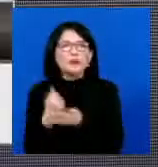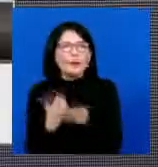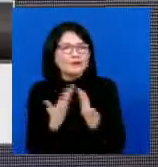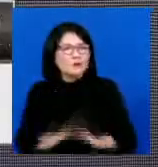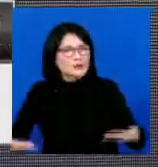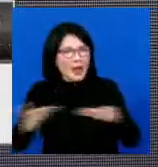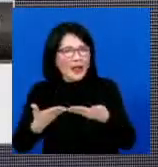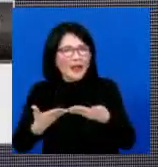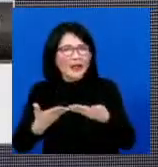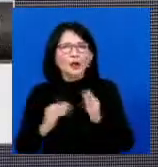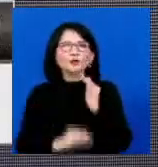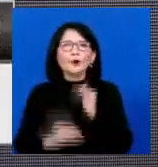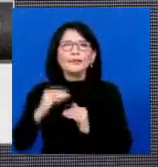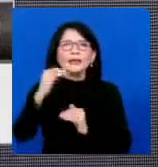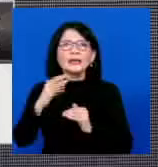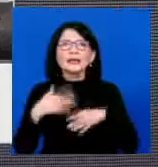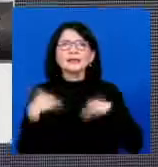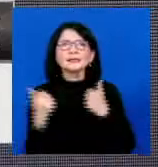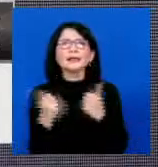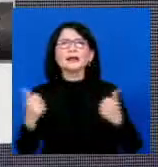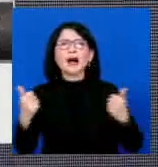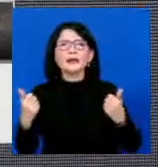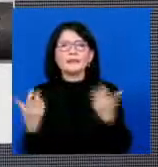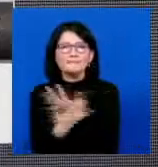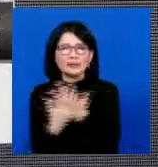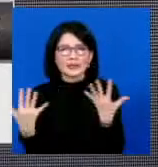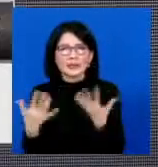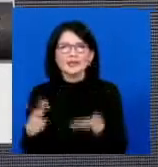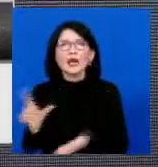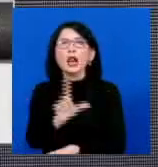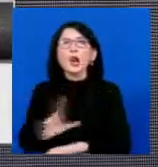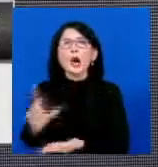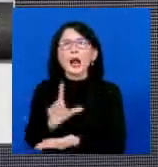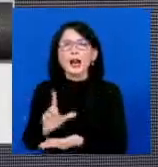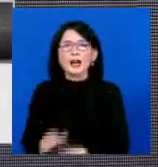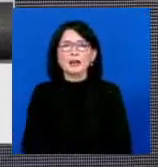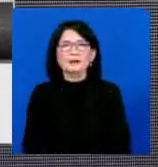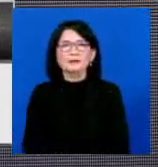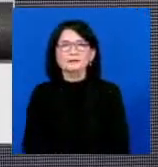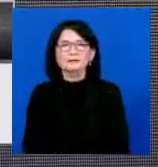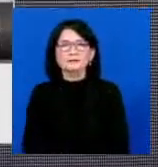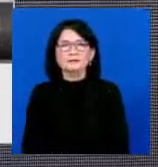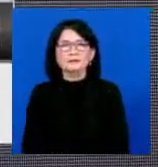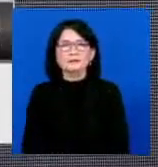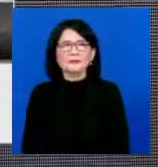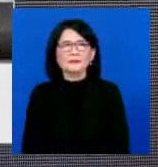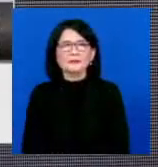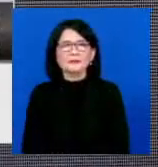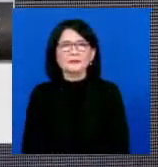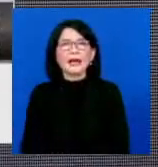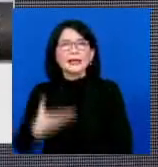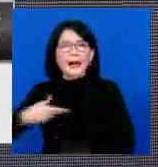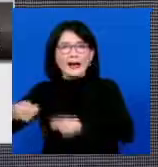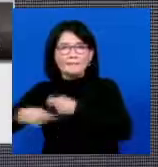untuk juga meningkatkan kesejahteraan masyarakat lokal dengan memanage